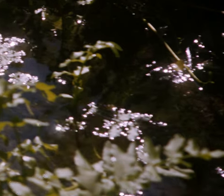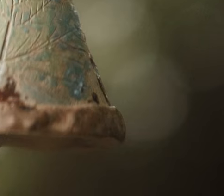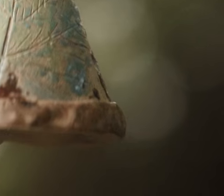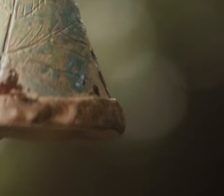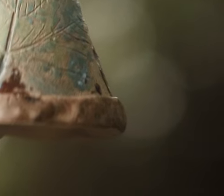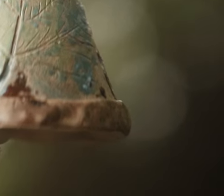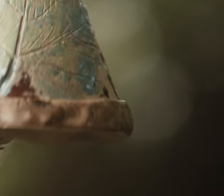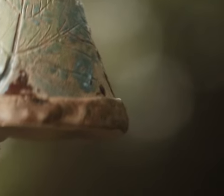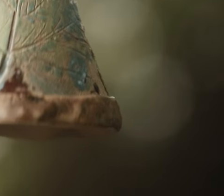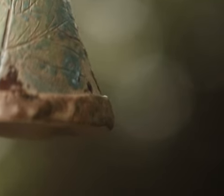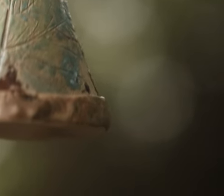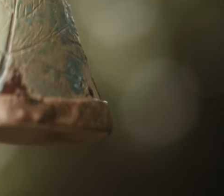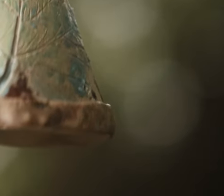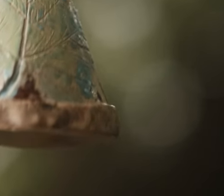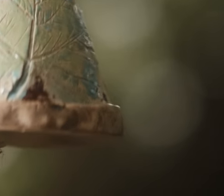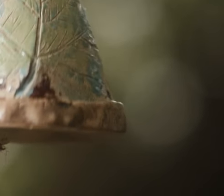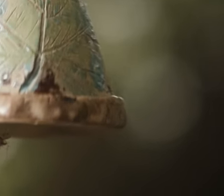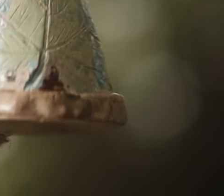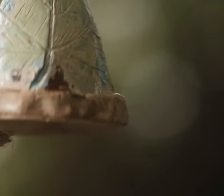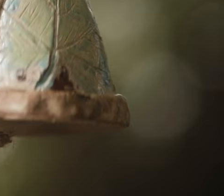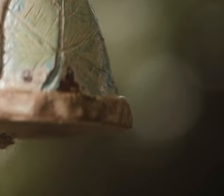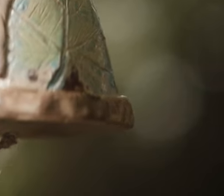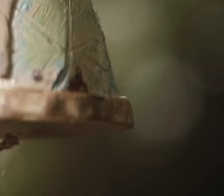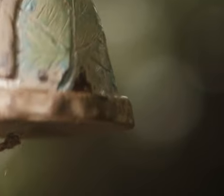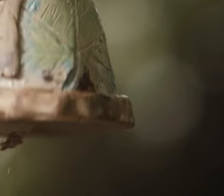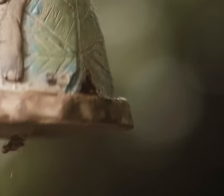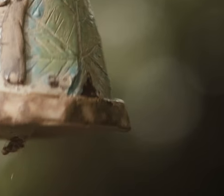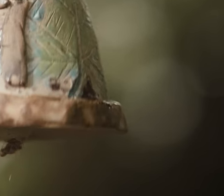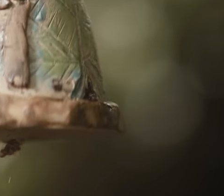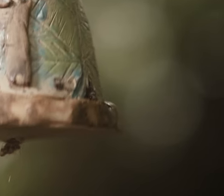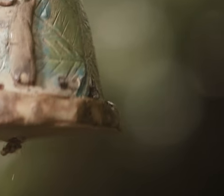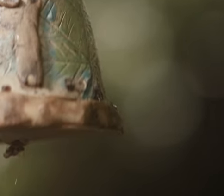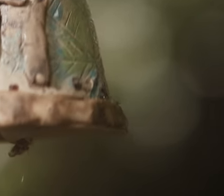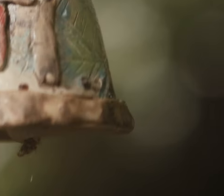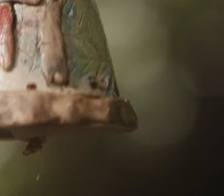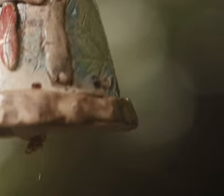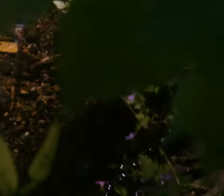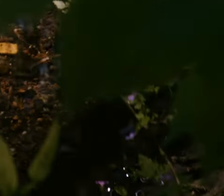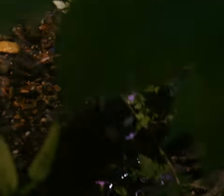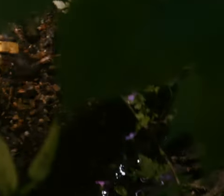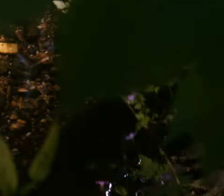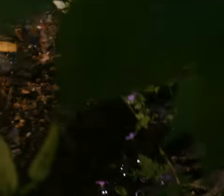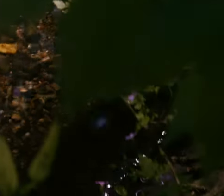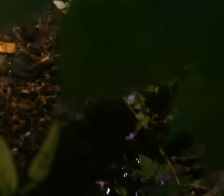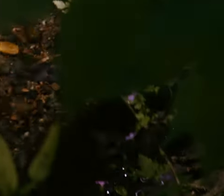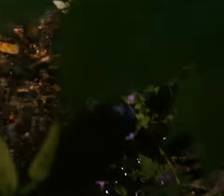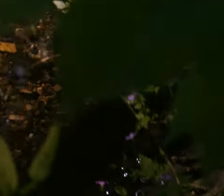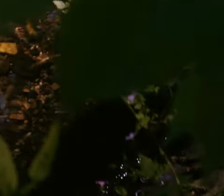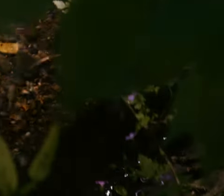too. Thank you.